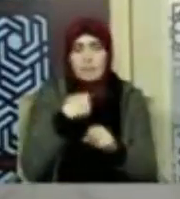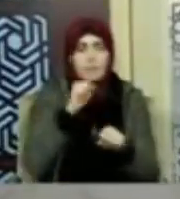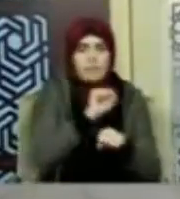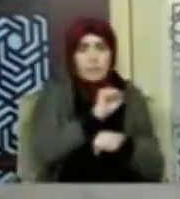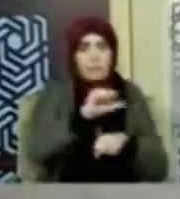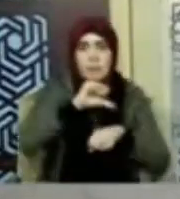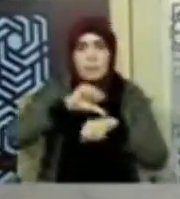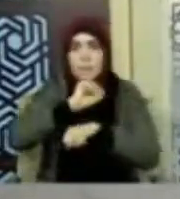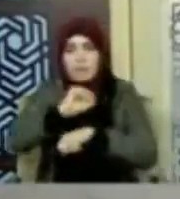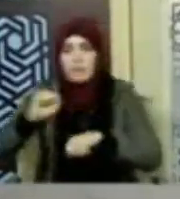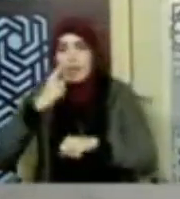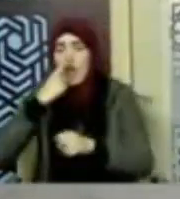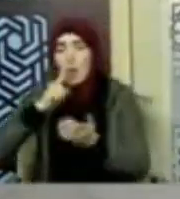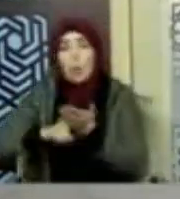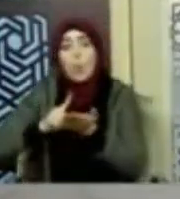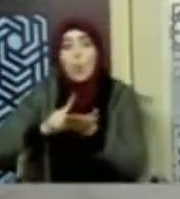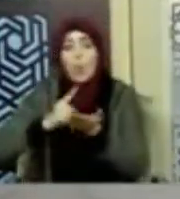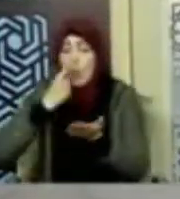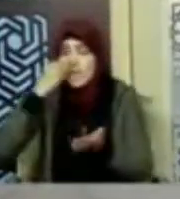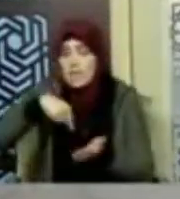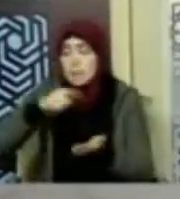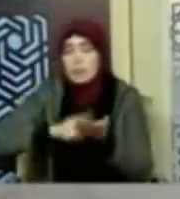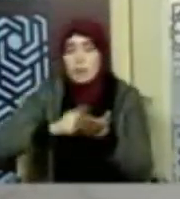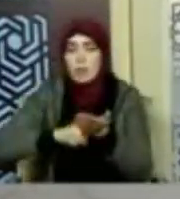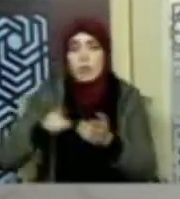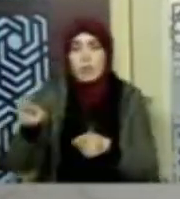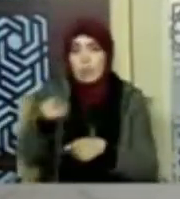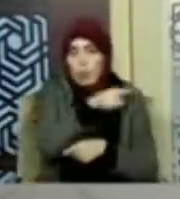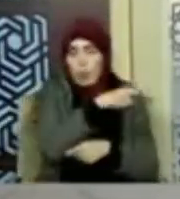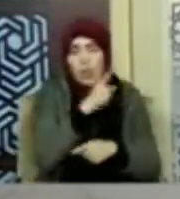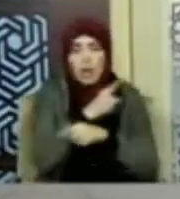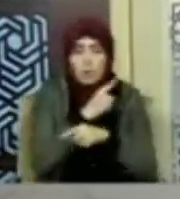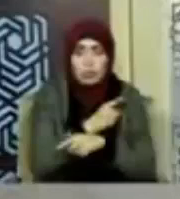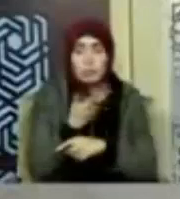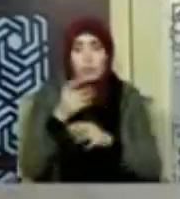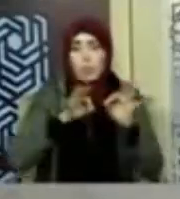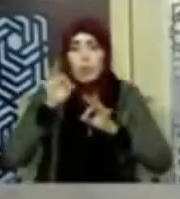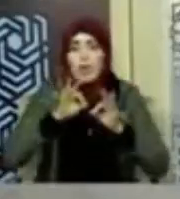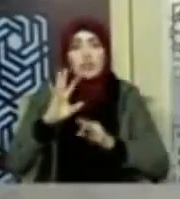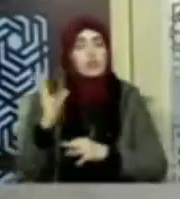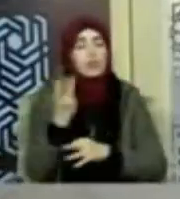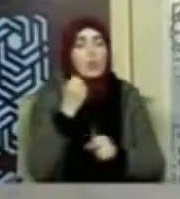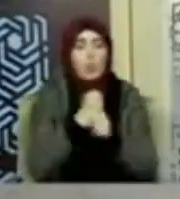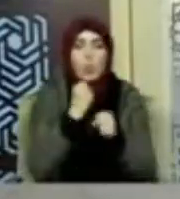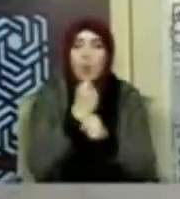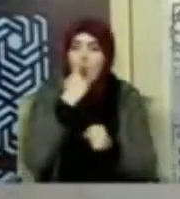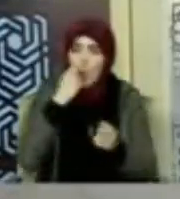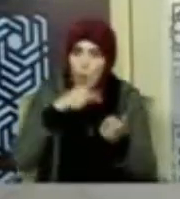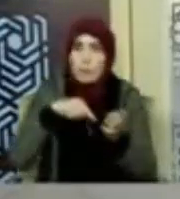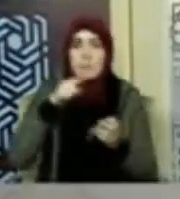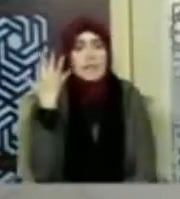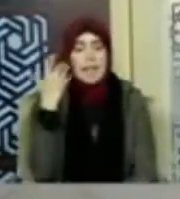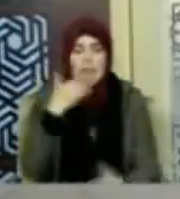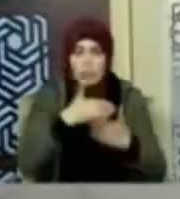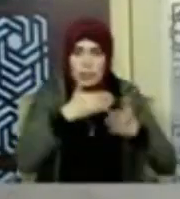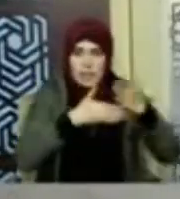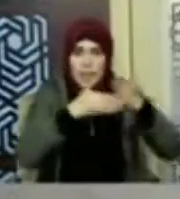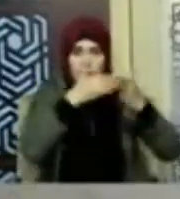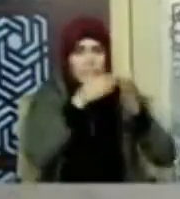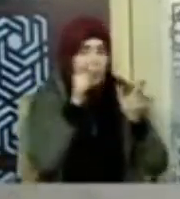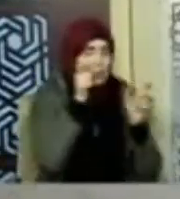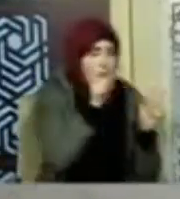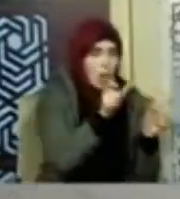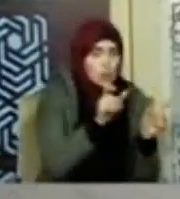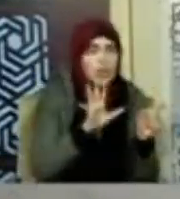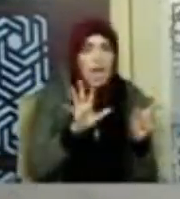والمعلم، وواجبنا جميعا أن نبني وطننا بناء متكاملا كما يقولون: عين